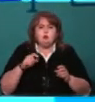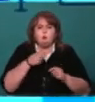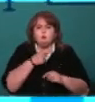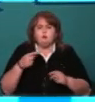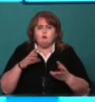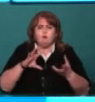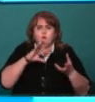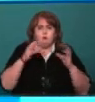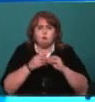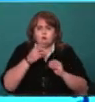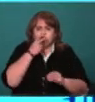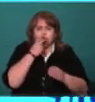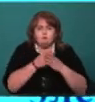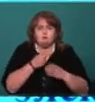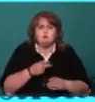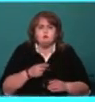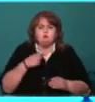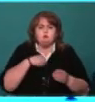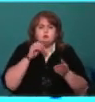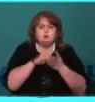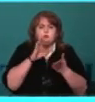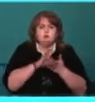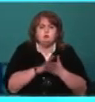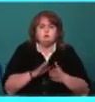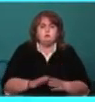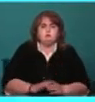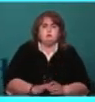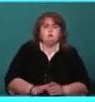в общем виде. Итак, мы записываем.